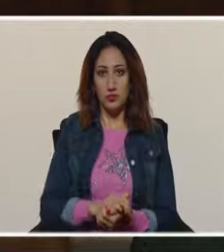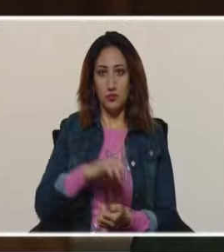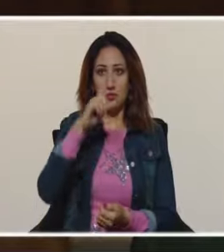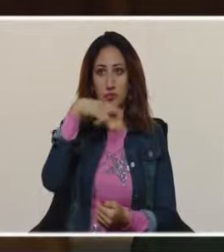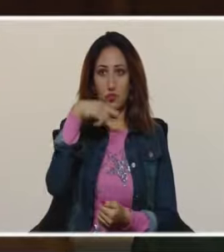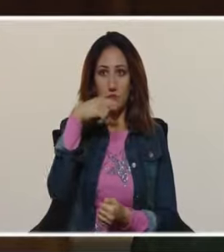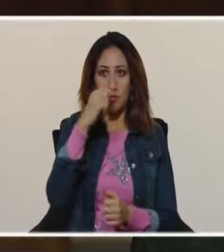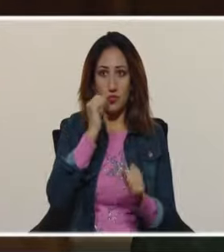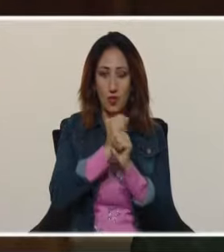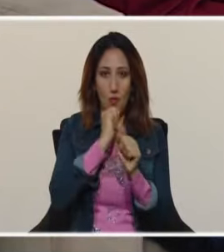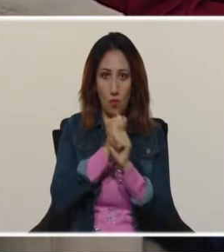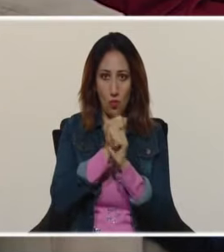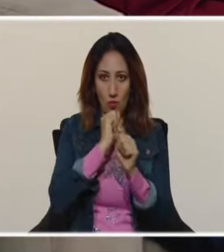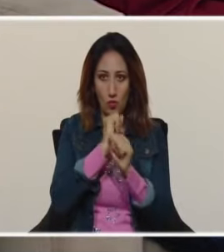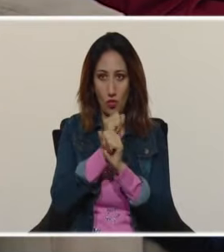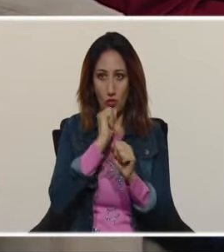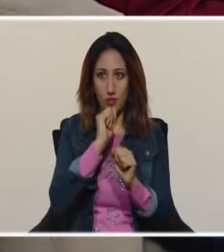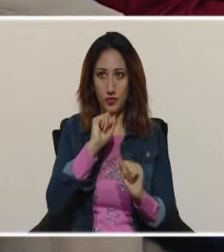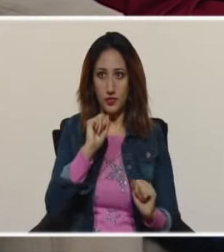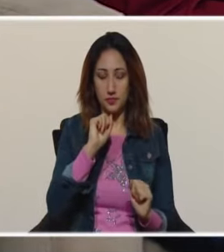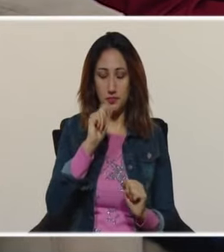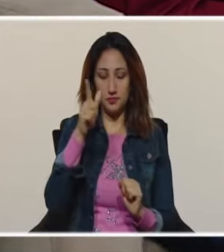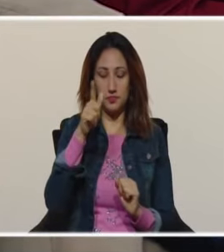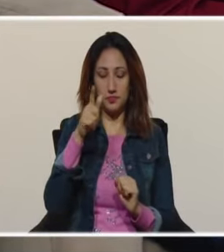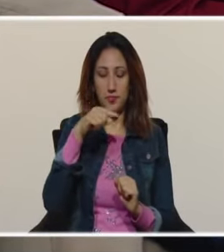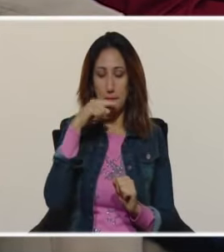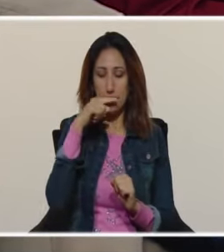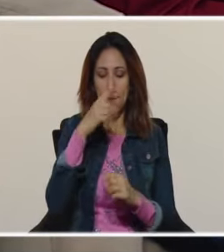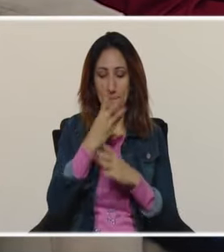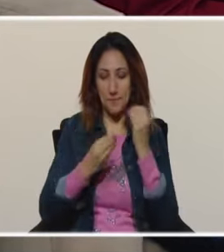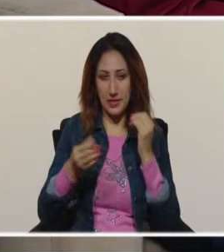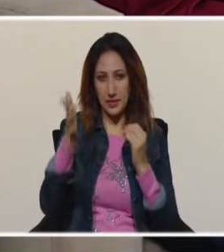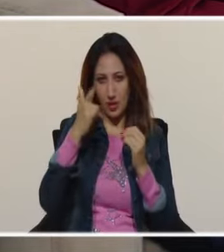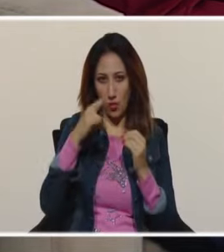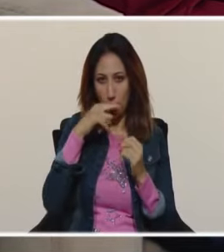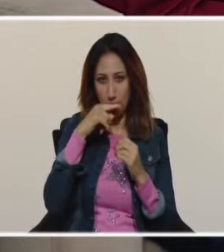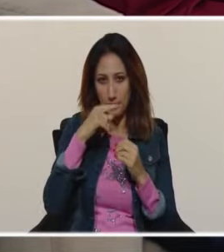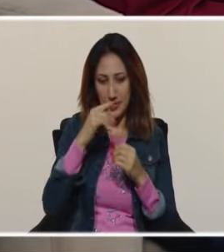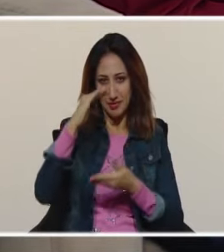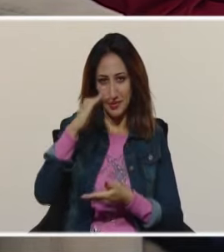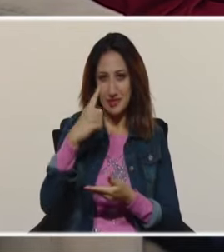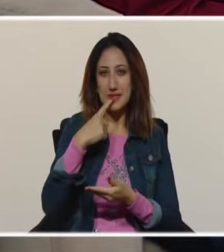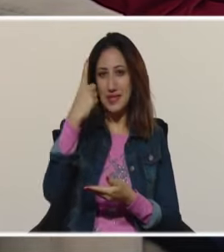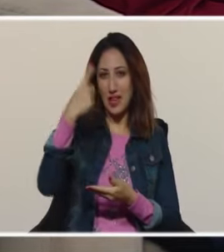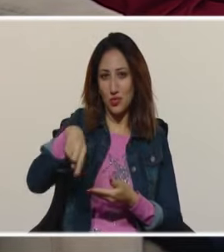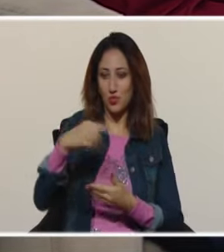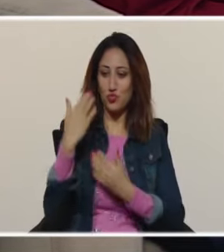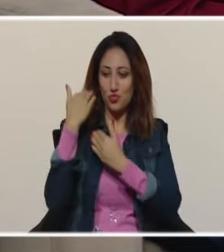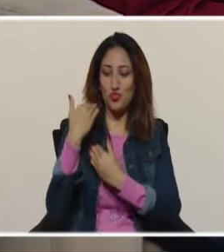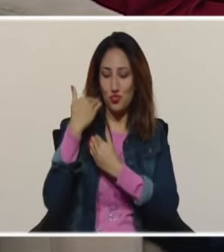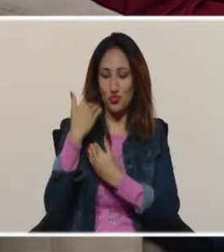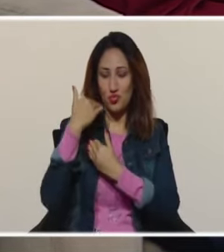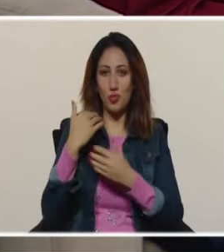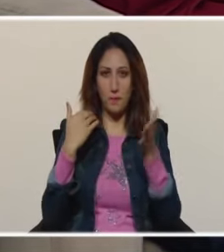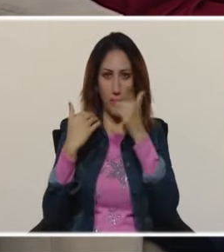بجد زي بعض. تمام. اول موقف حضرتك، انا عندي بنت اخويا سنه ونص، كل ما اجي اشيلها لوحدي بتبقى مبسوطه وسعيده، اول ما بتشوف